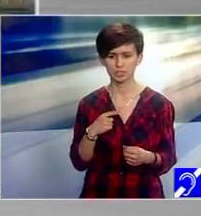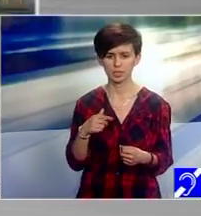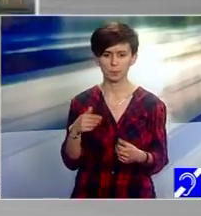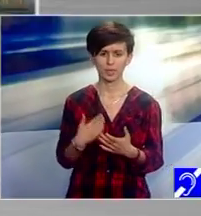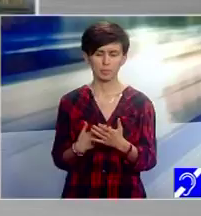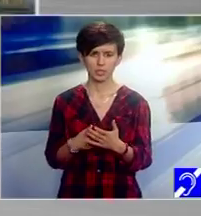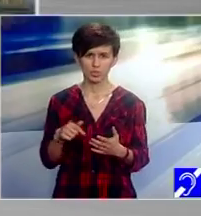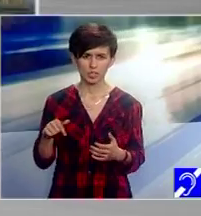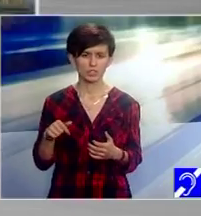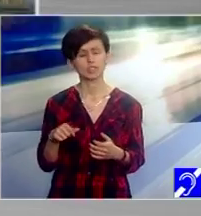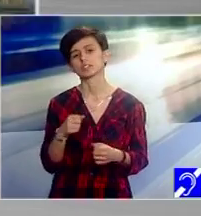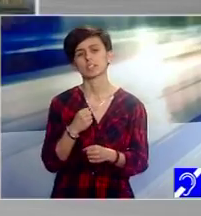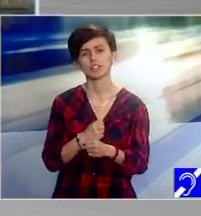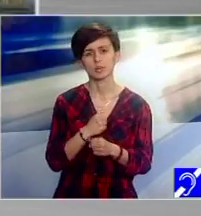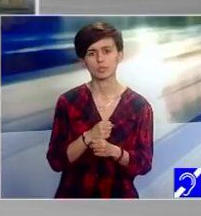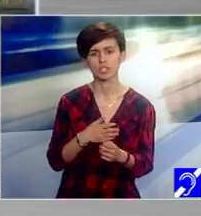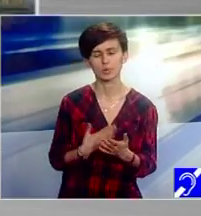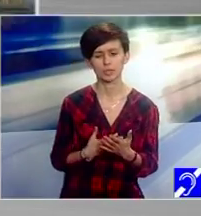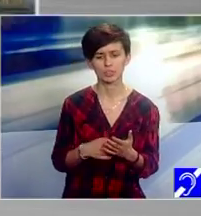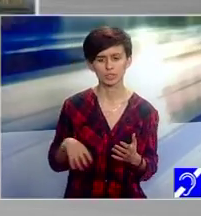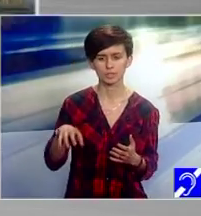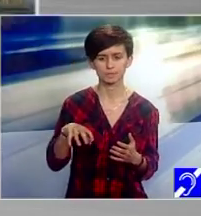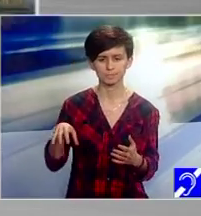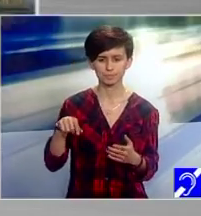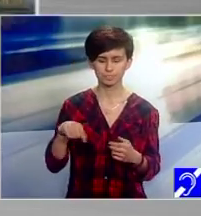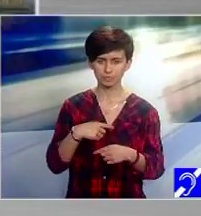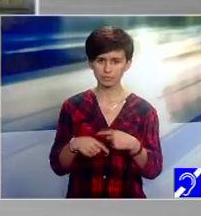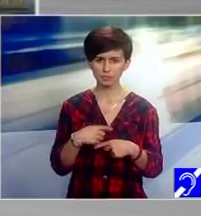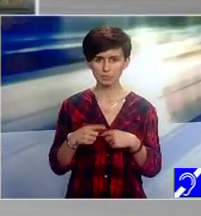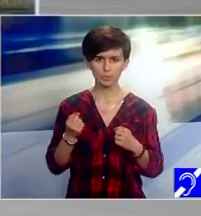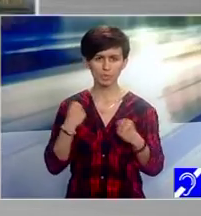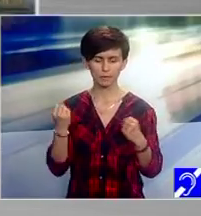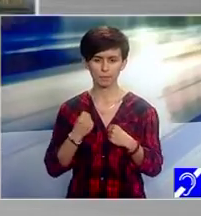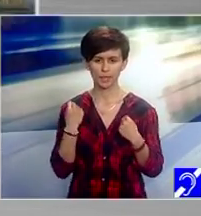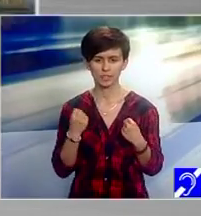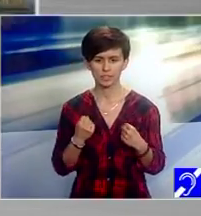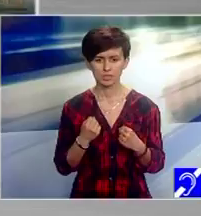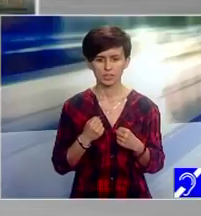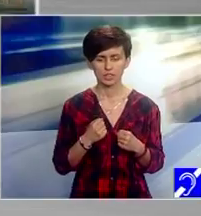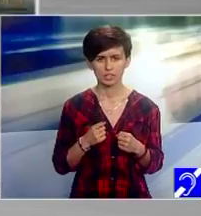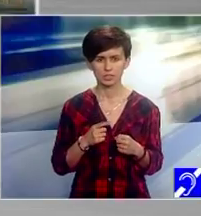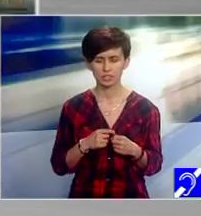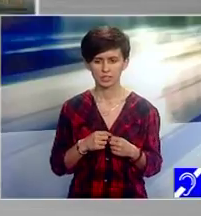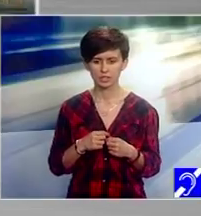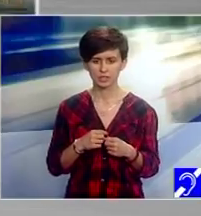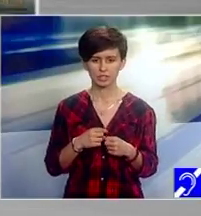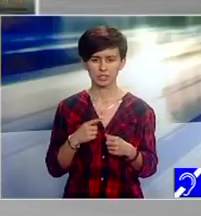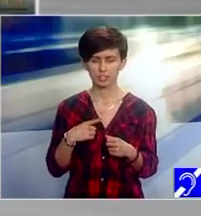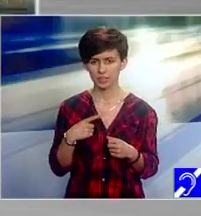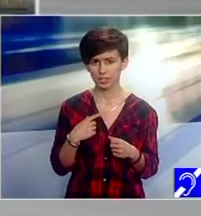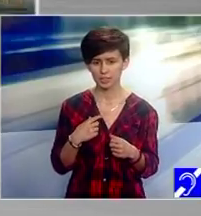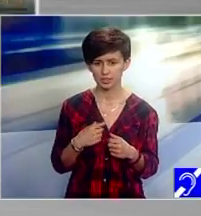pentru că locul de desfășurare activității, deci plasarea în muncă, este mult